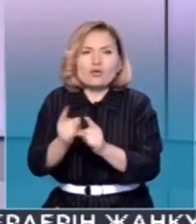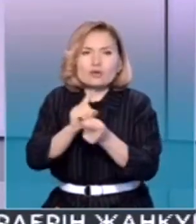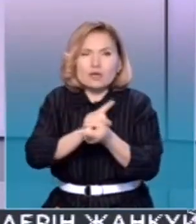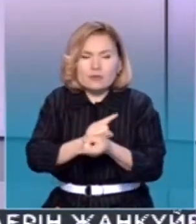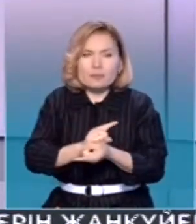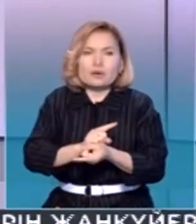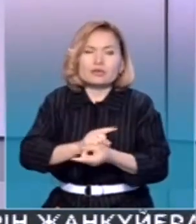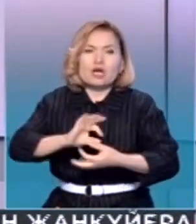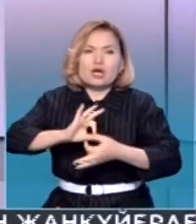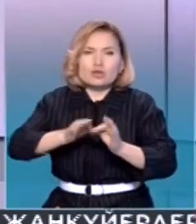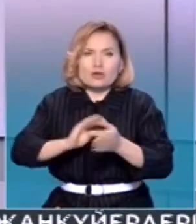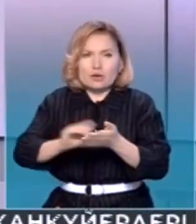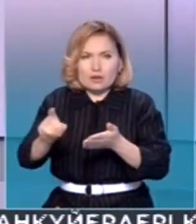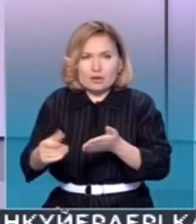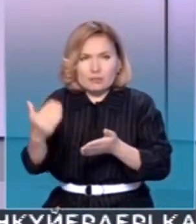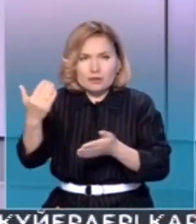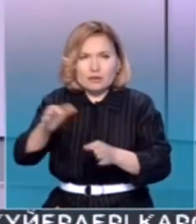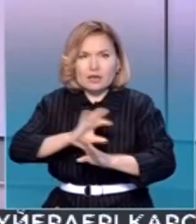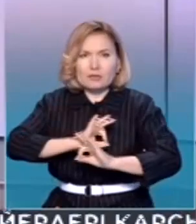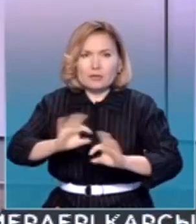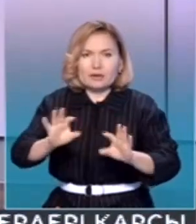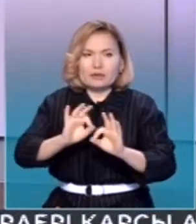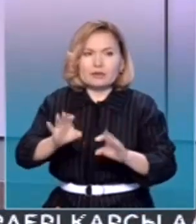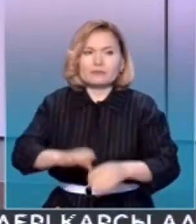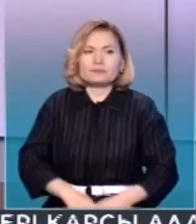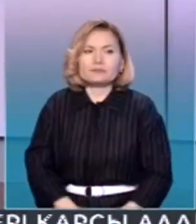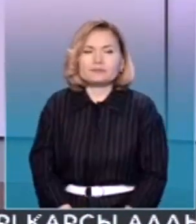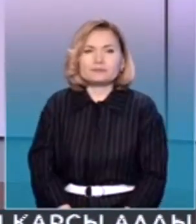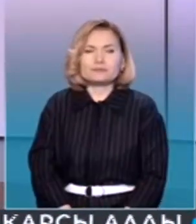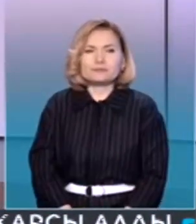өзгерістер жайлы әріптесім Оңғар Алпысбайұлы айтсын.